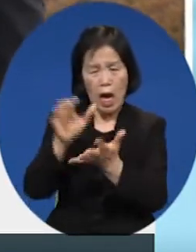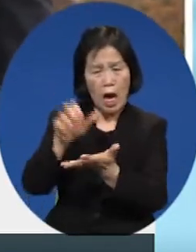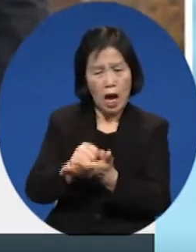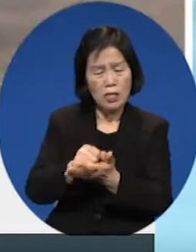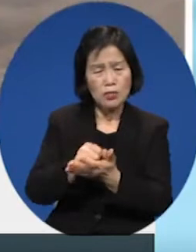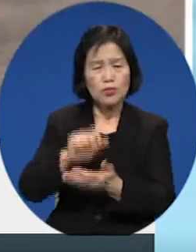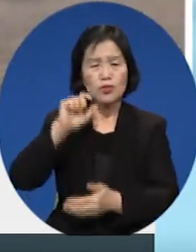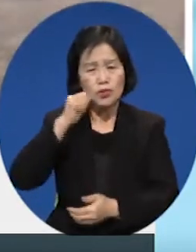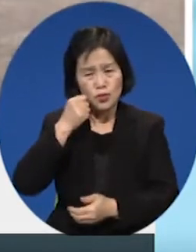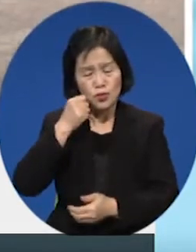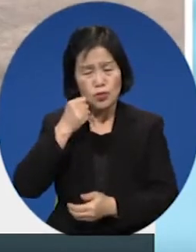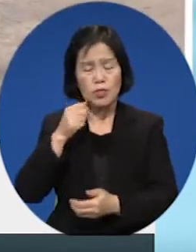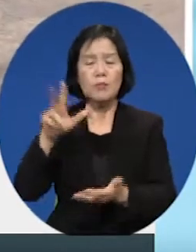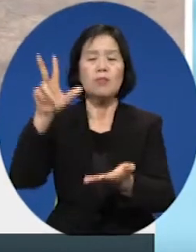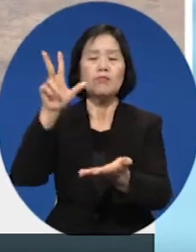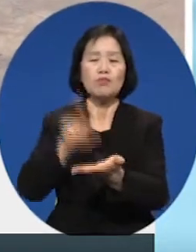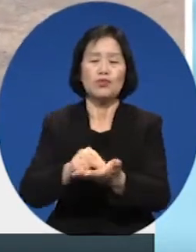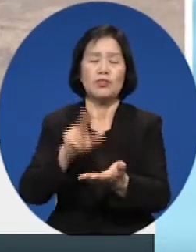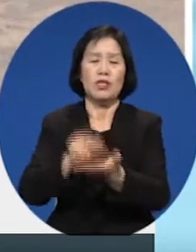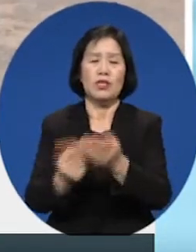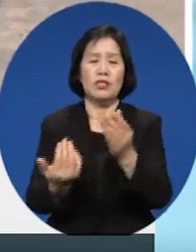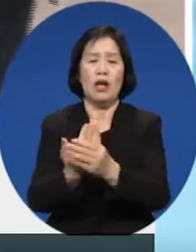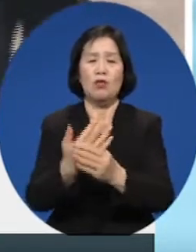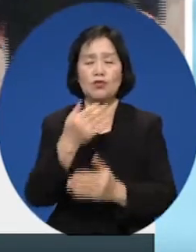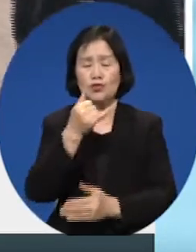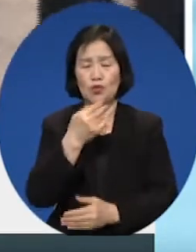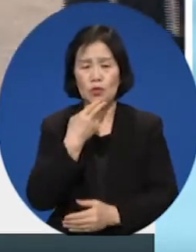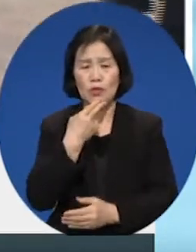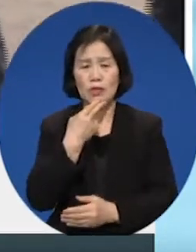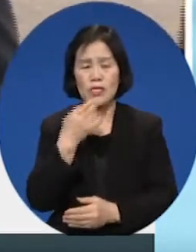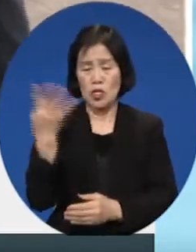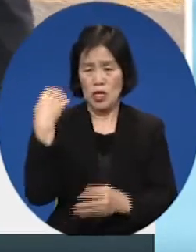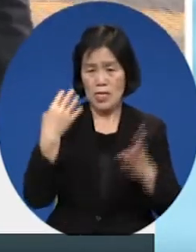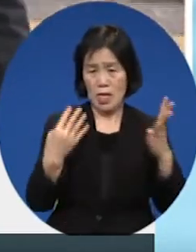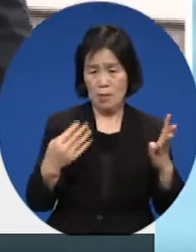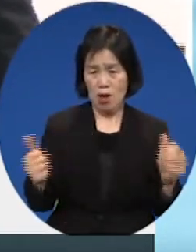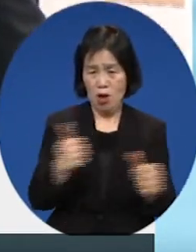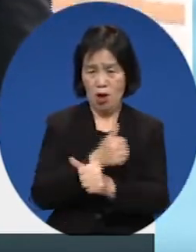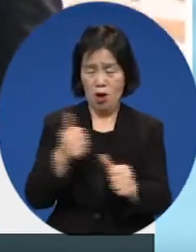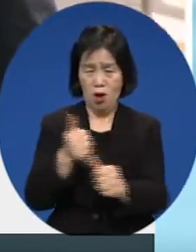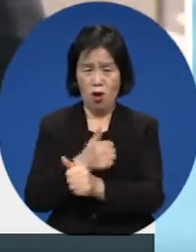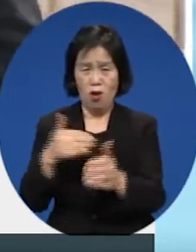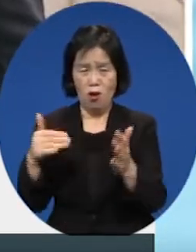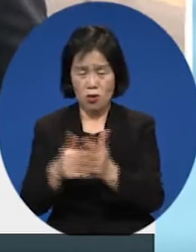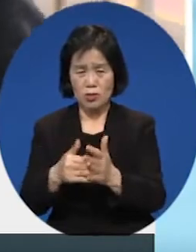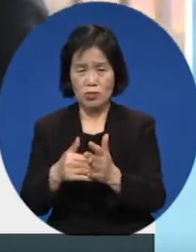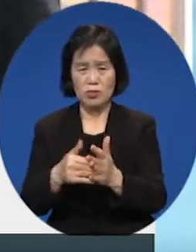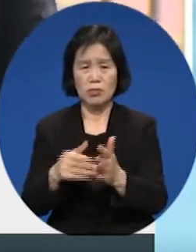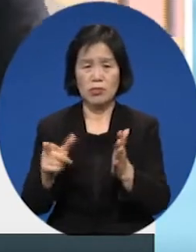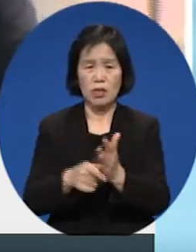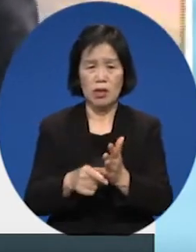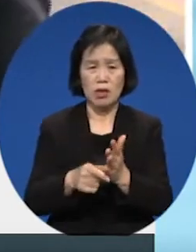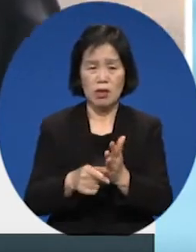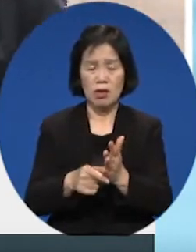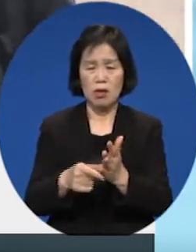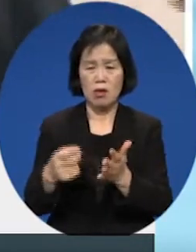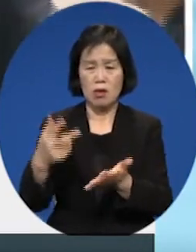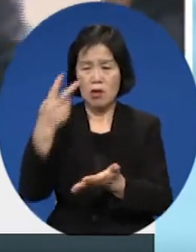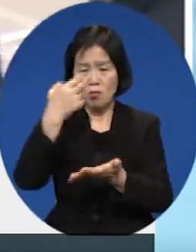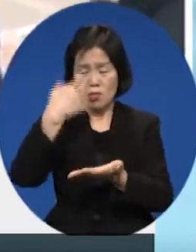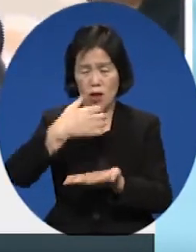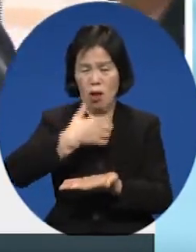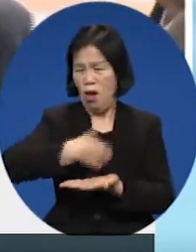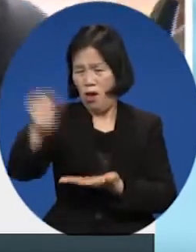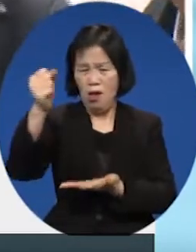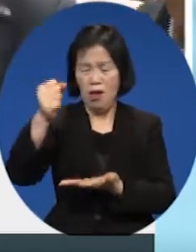파열음이 나오지 않게 지난번에 내면 검사장 인사 했을 때는 인상 가지고 가니까 건대 검에서 가져가십시오 르 안 받았다고